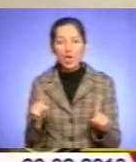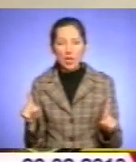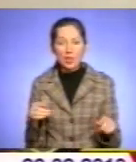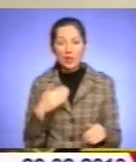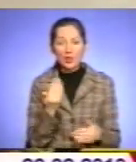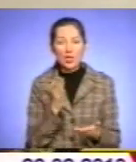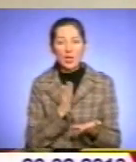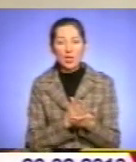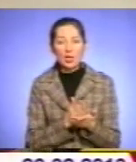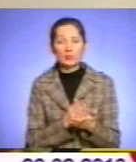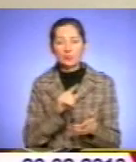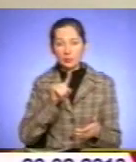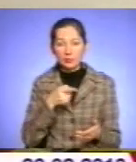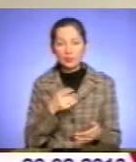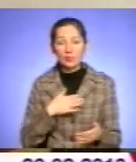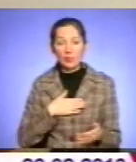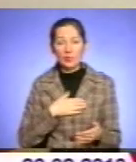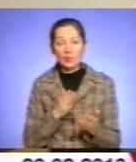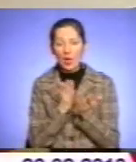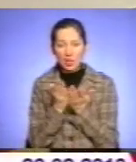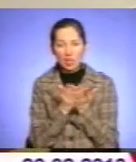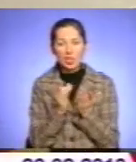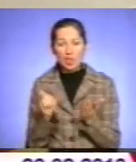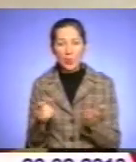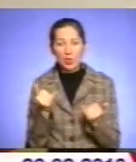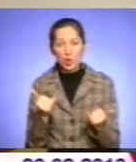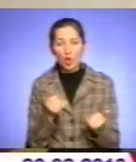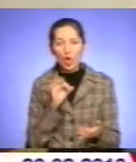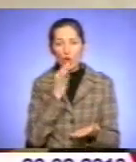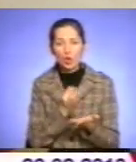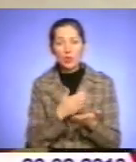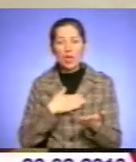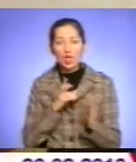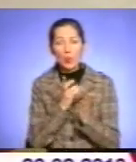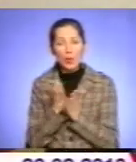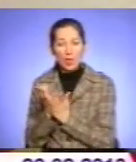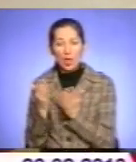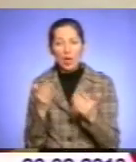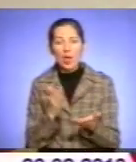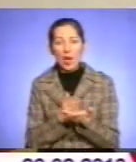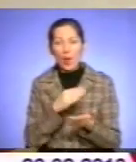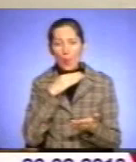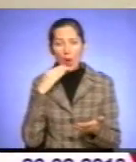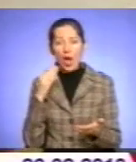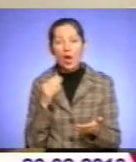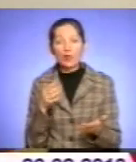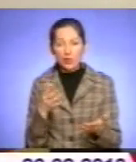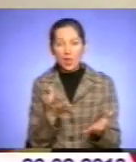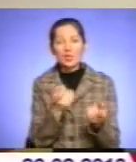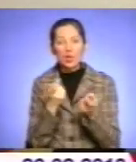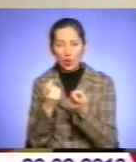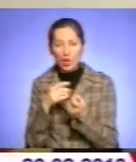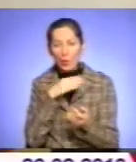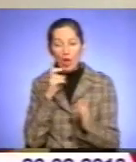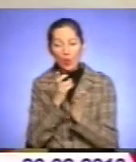вони є затребувані нашими читачами. І сьогодні досвід нашої бібліотеки впроваджує вже дуже багато бібліотек нашої України. До нас звертаються